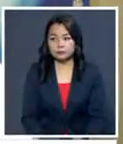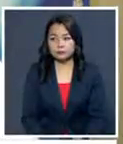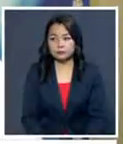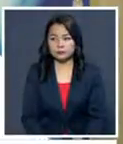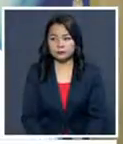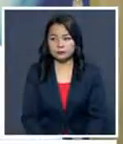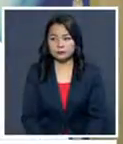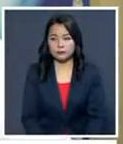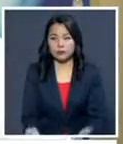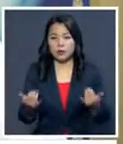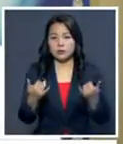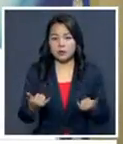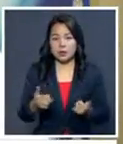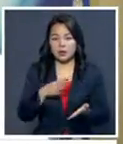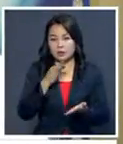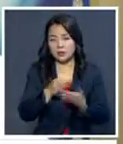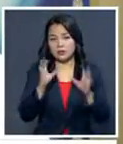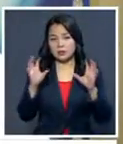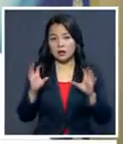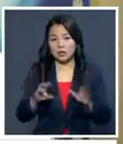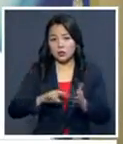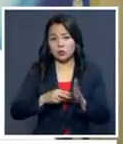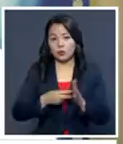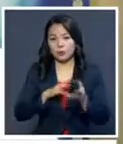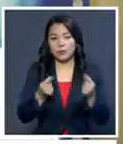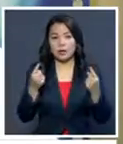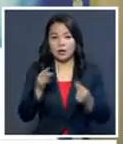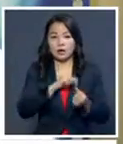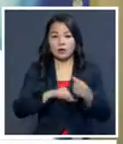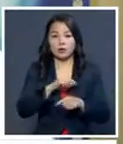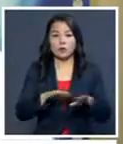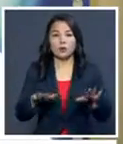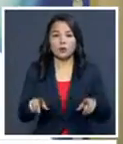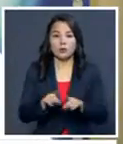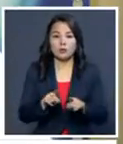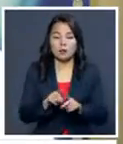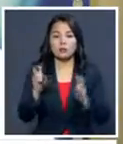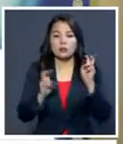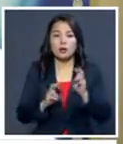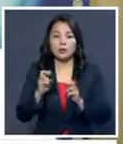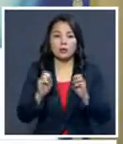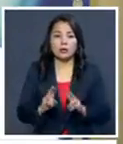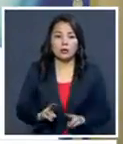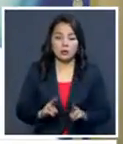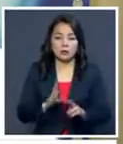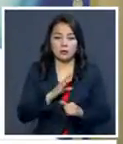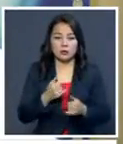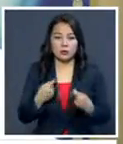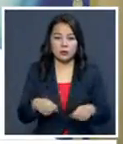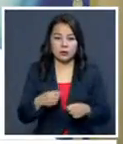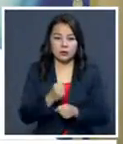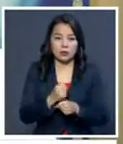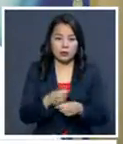Согласно данного проекта, заң жобасы бойынша ірі кәсіпорындар, акцизделетін тауар өндірушілер мен жер қойнауын